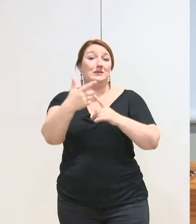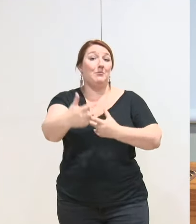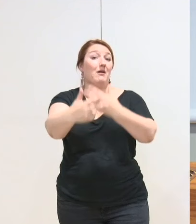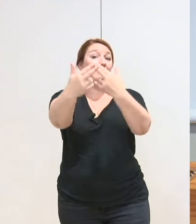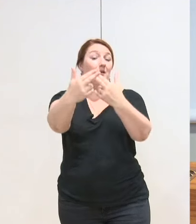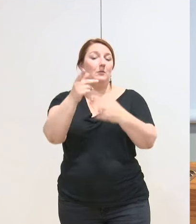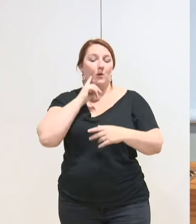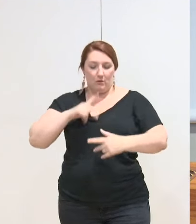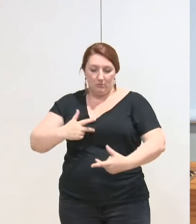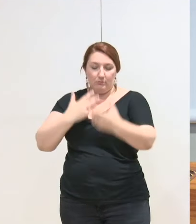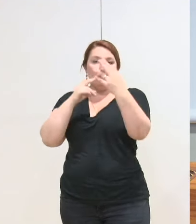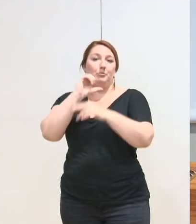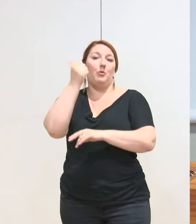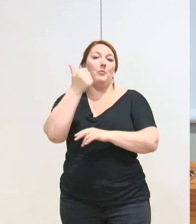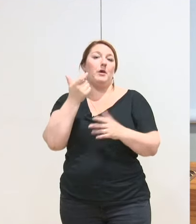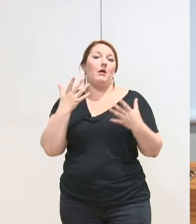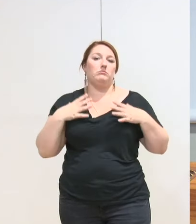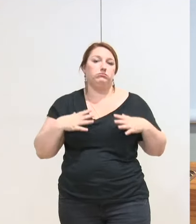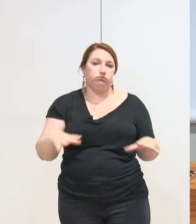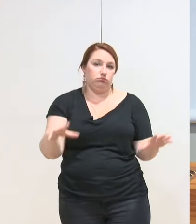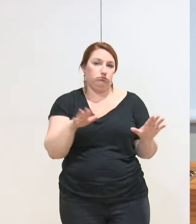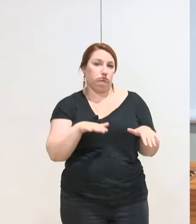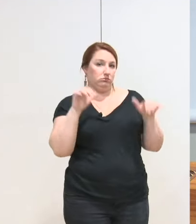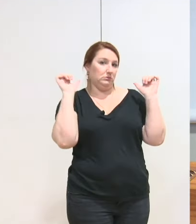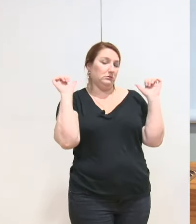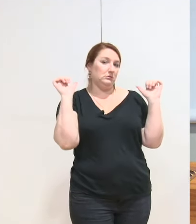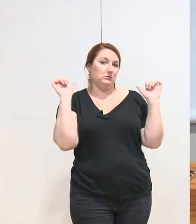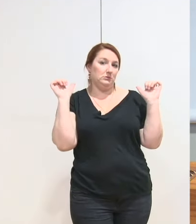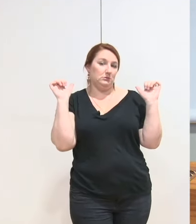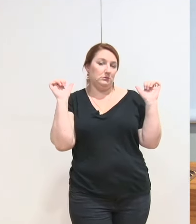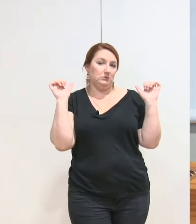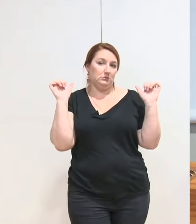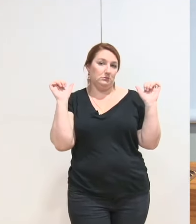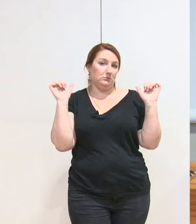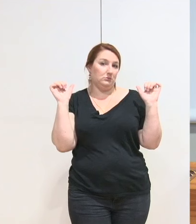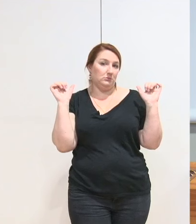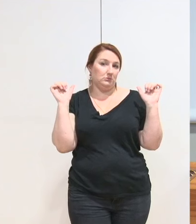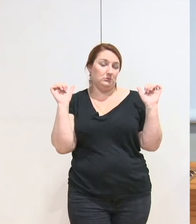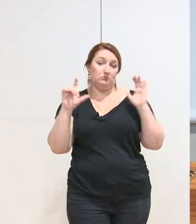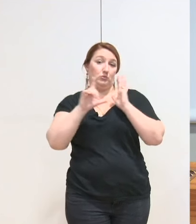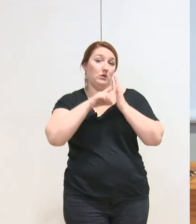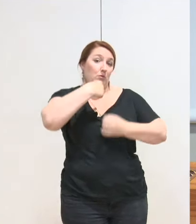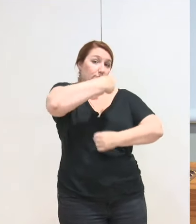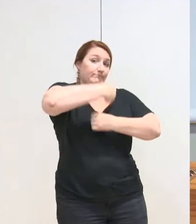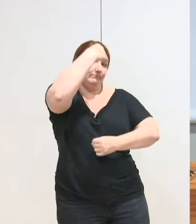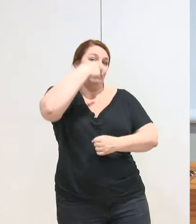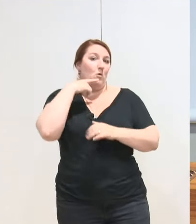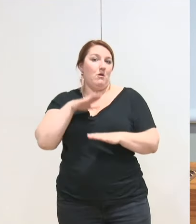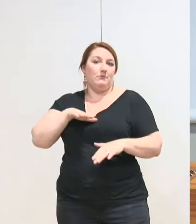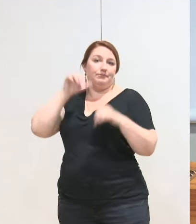première pour le compte administratif je me retirerai comme la loi M